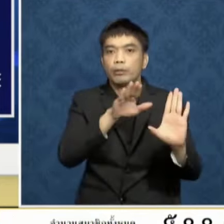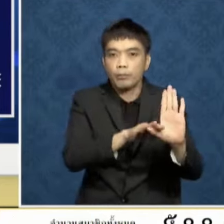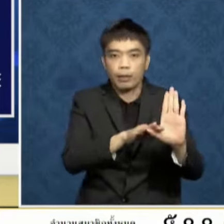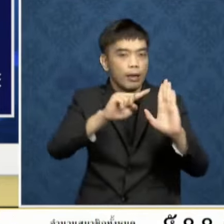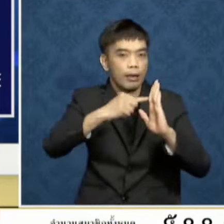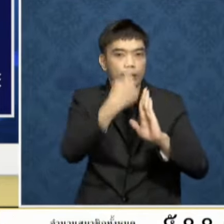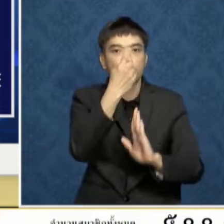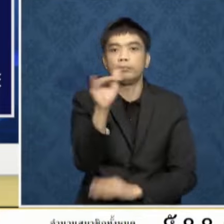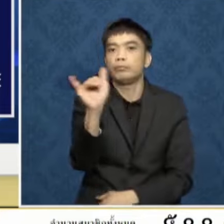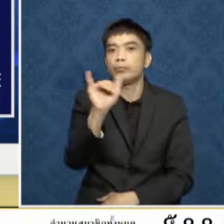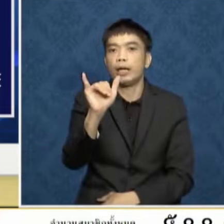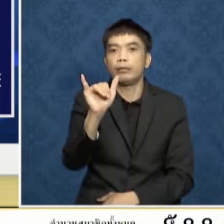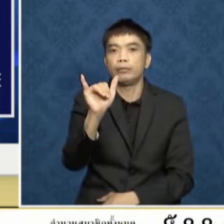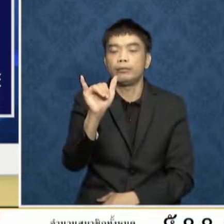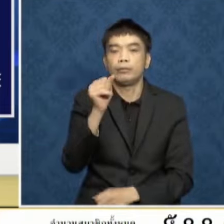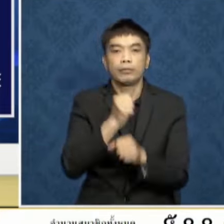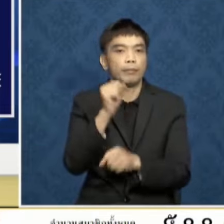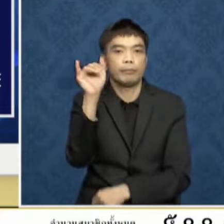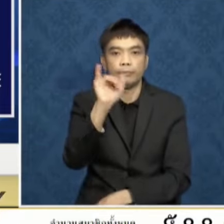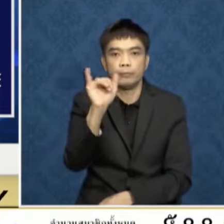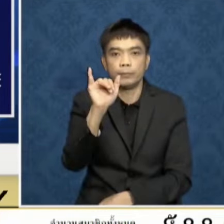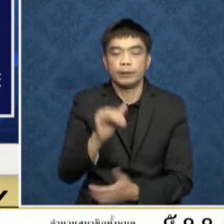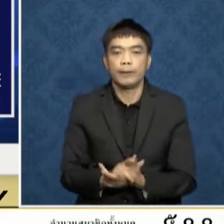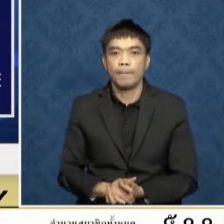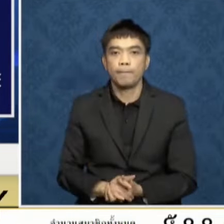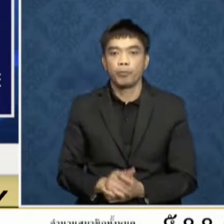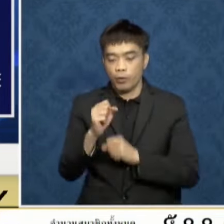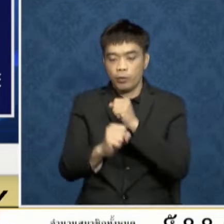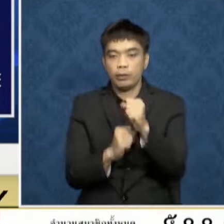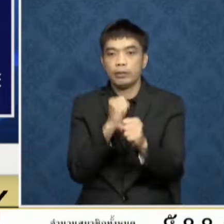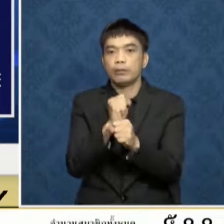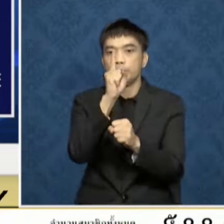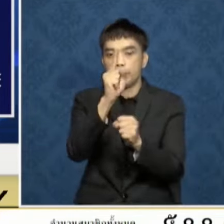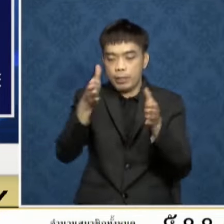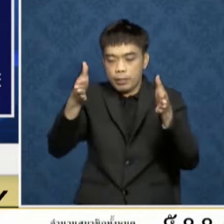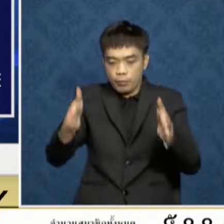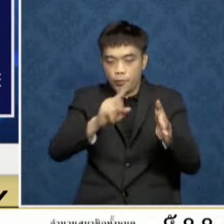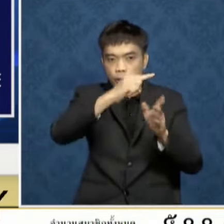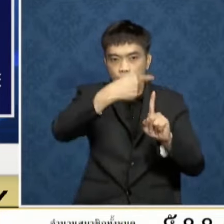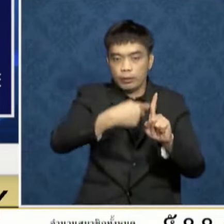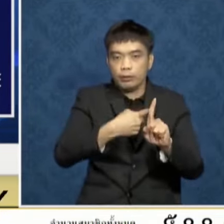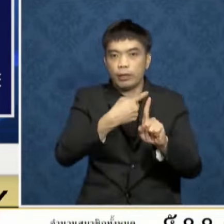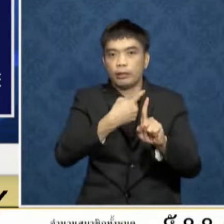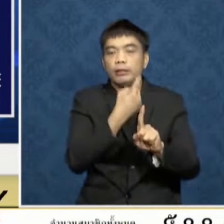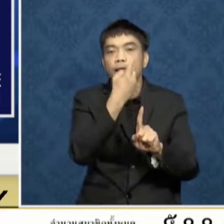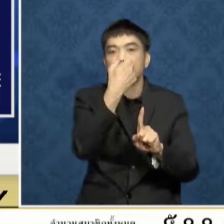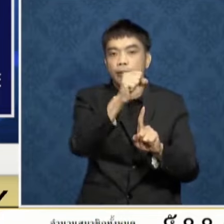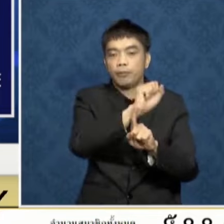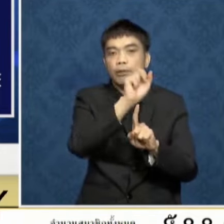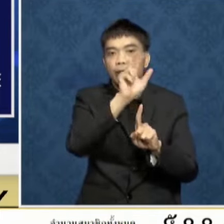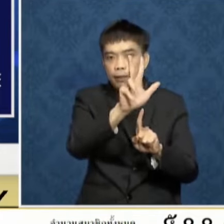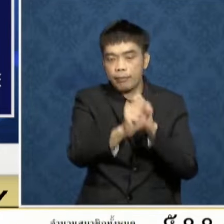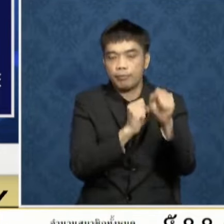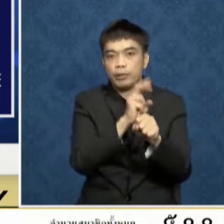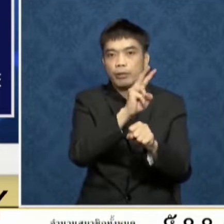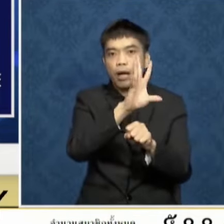คนเดียวและภายในระยะเวลา 1ปีค่ะก็คือ 3ตุลาคม2567จะบ่ม